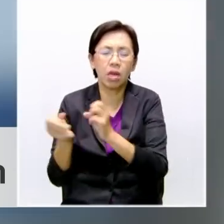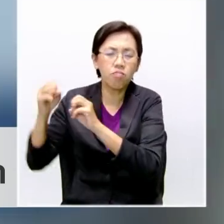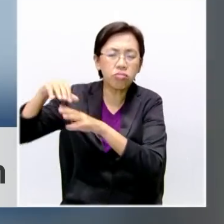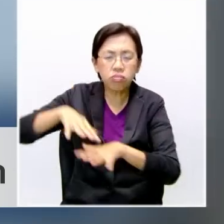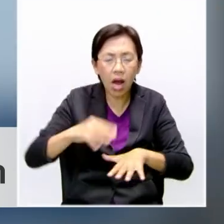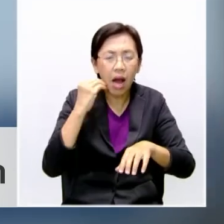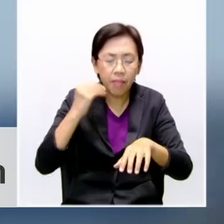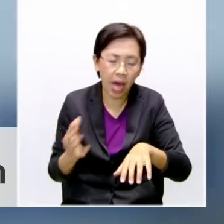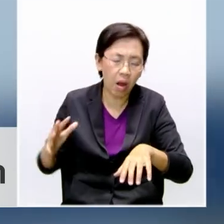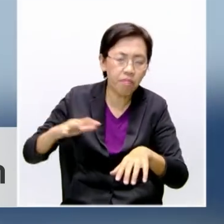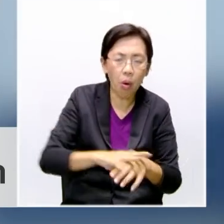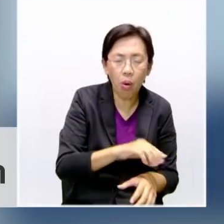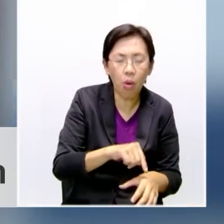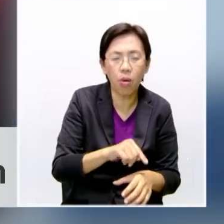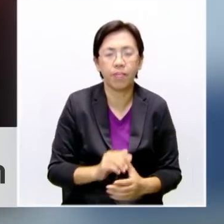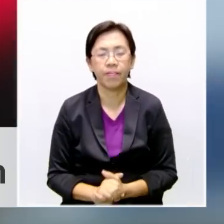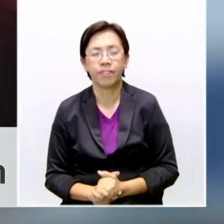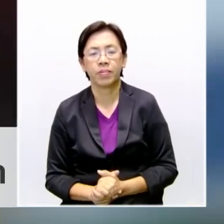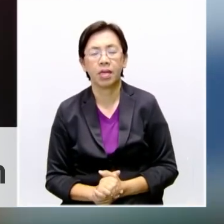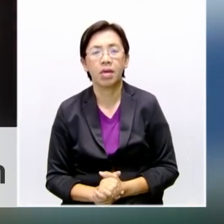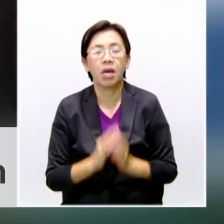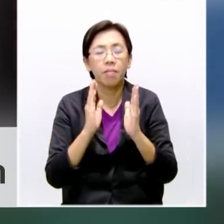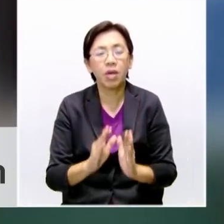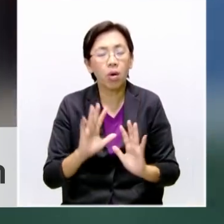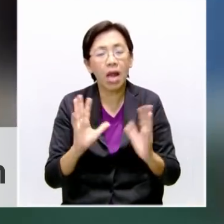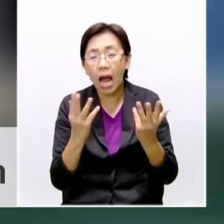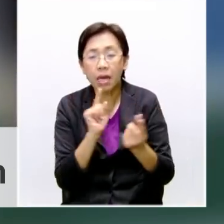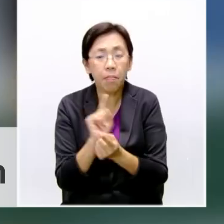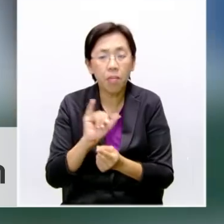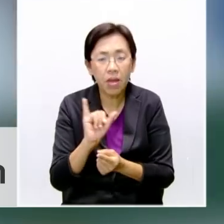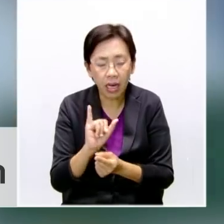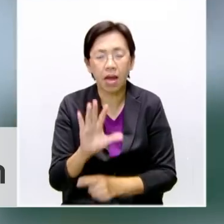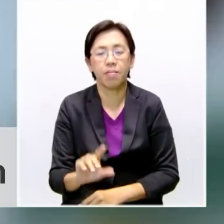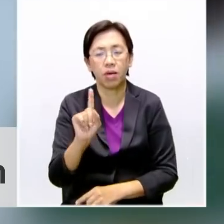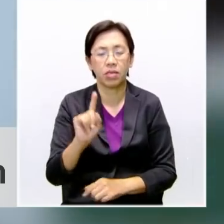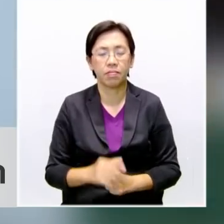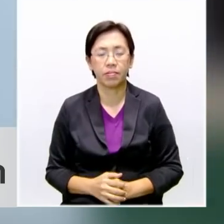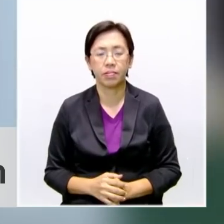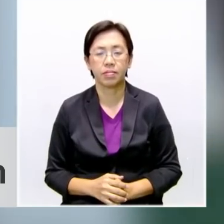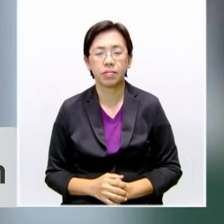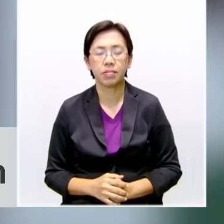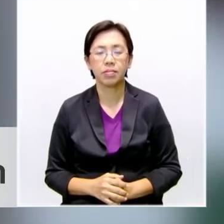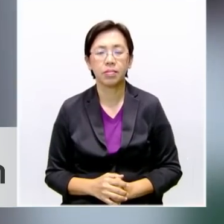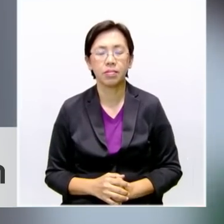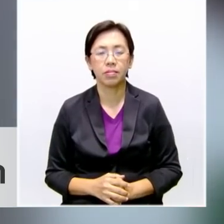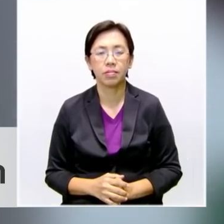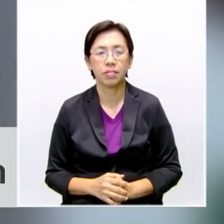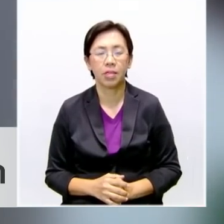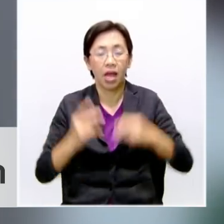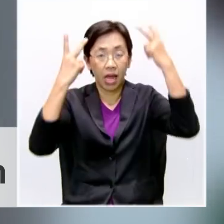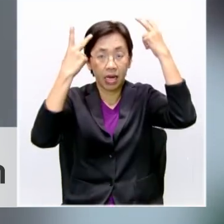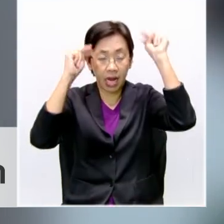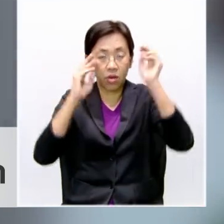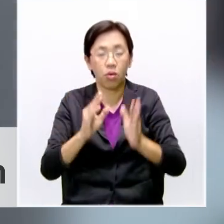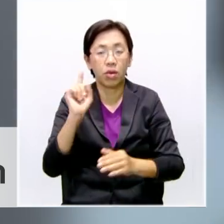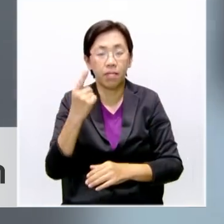ชาชน1หลังในย่านชานเมืองโอ๊คแลนด์และมีรายงานผู้สูญหาย1คนด้วยค่ะ ด้านคริสฮิปกินส์นายกรัฐมน